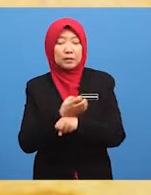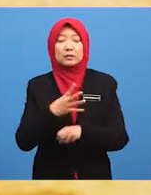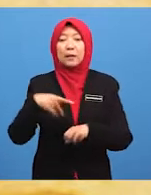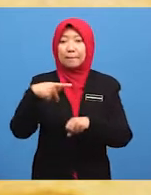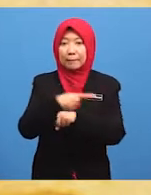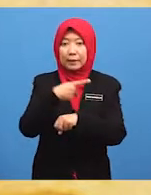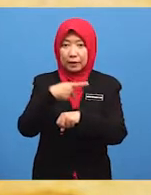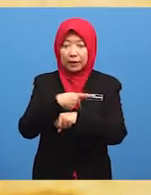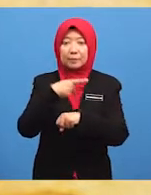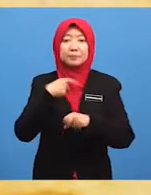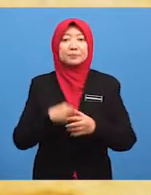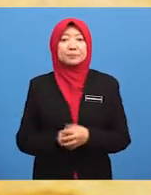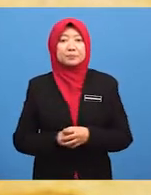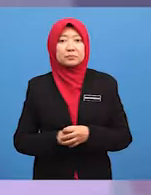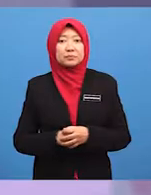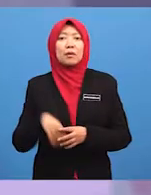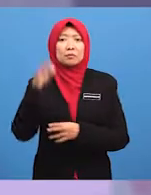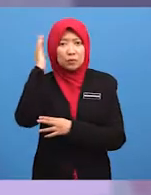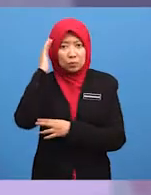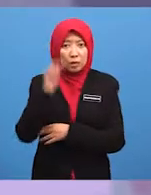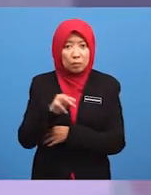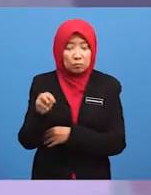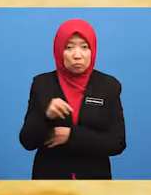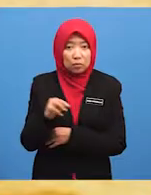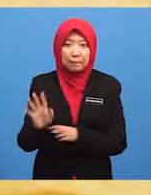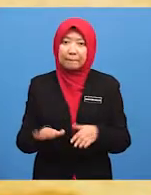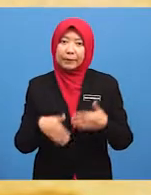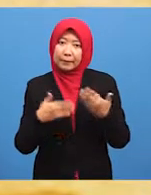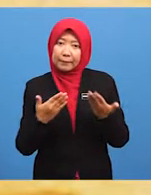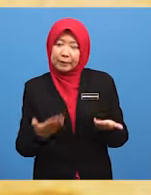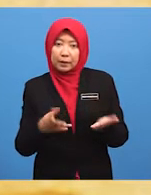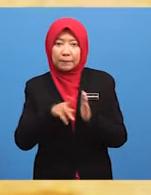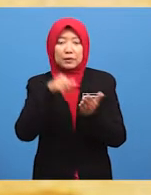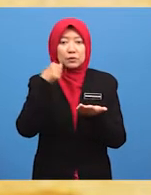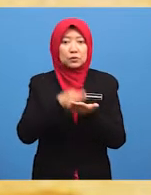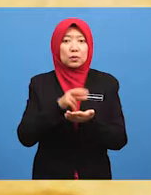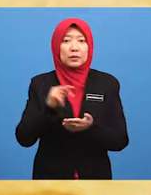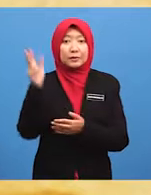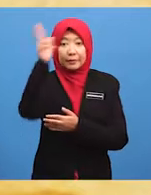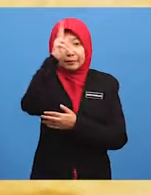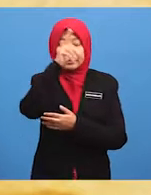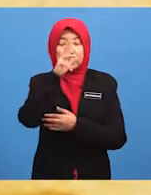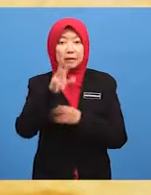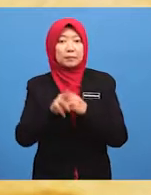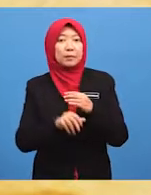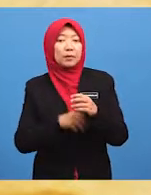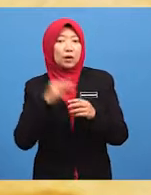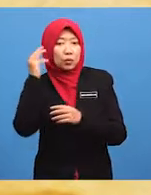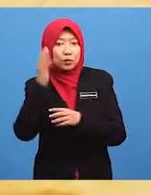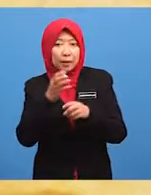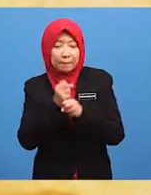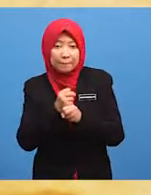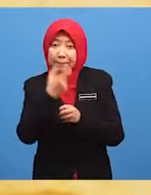dan kepingan perak. Tahukah murid-murid bagaimanakah persuratan kerajaan alam